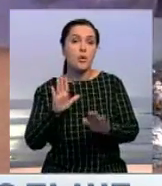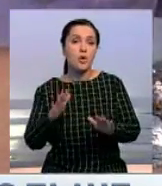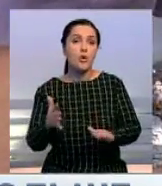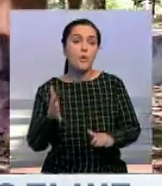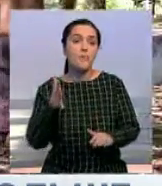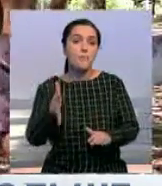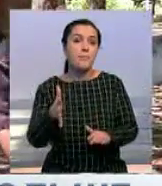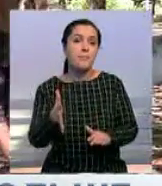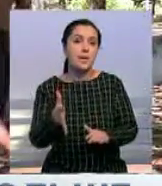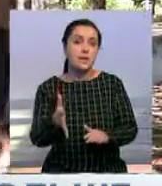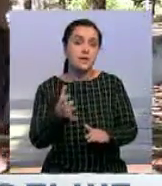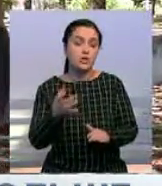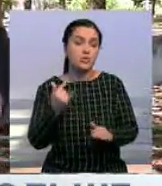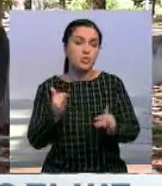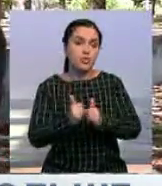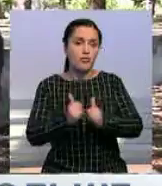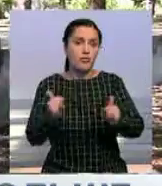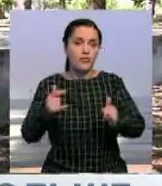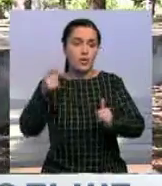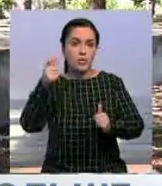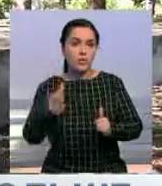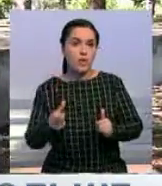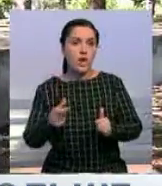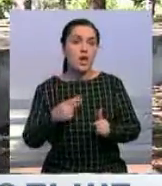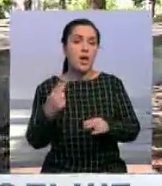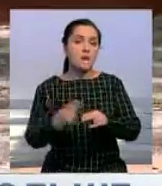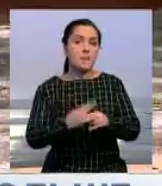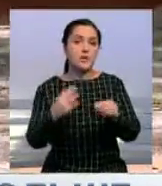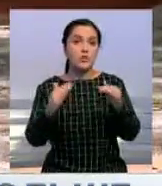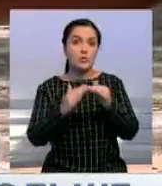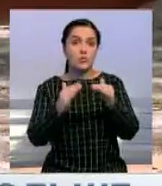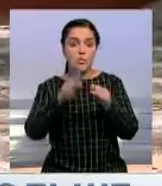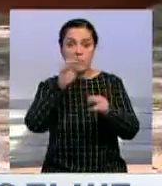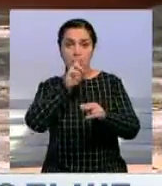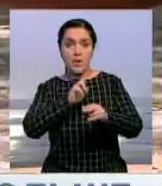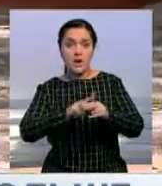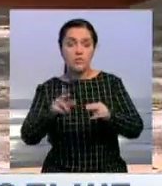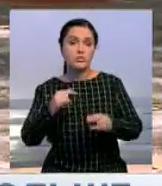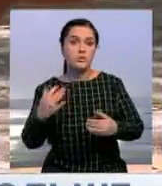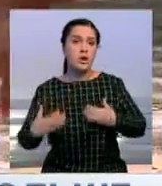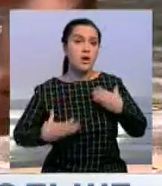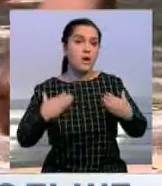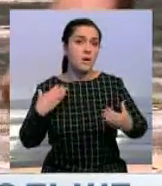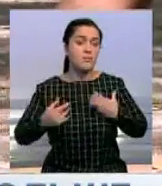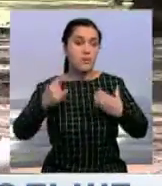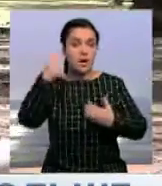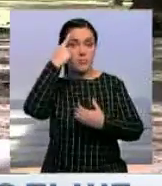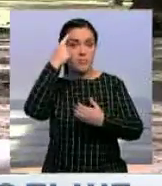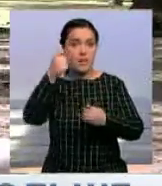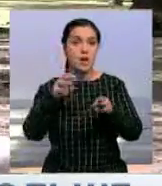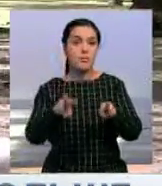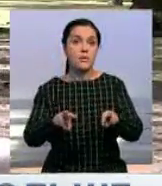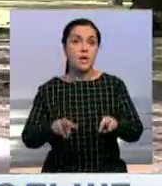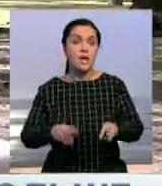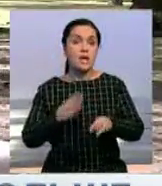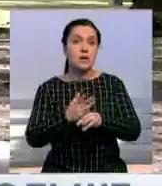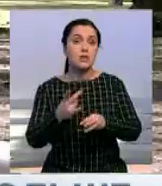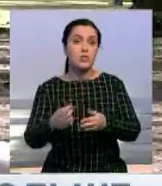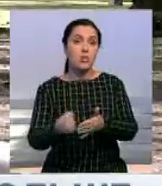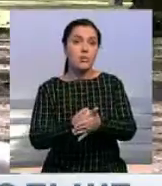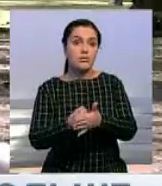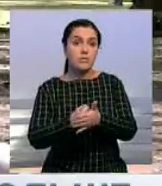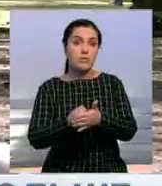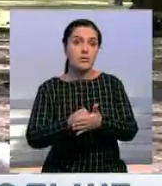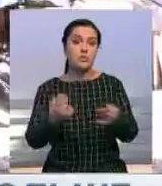людей насчитывалось всего 5,5 тысяч. Местные гуманитарные организации бьют тревогу. Они призывают правительство предпринять меры,